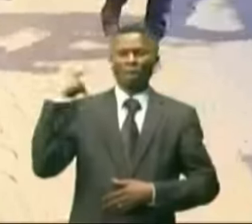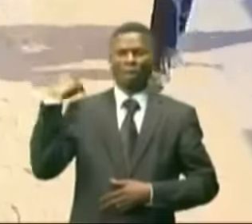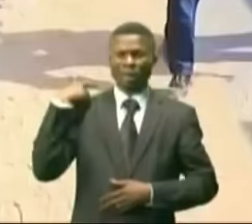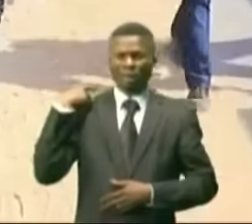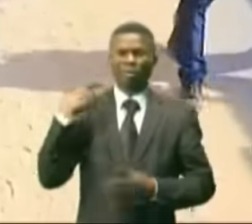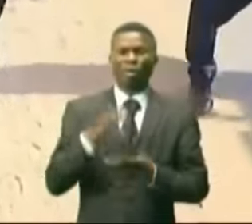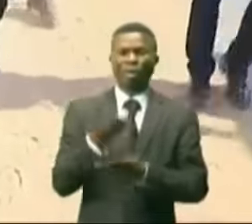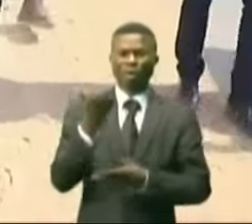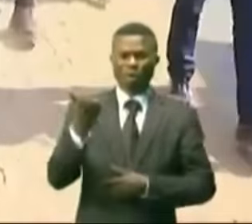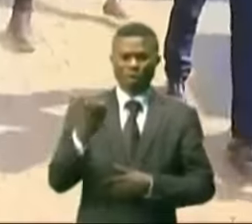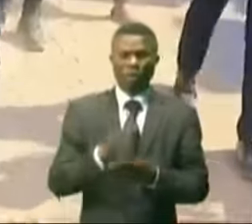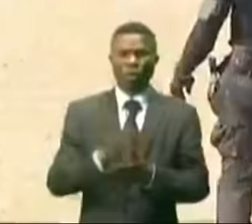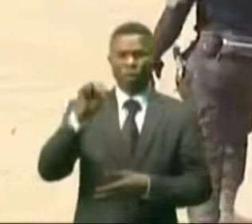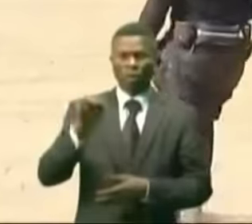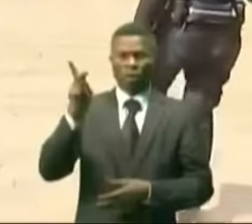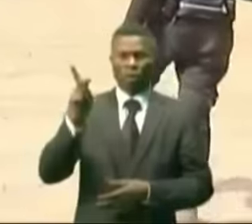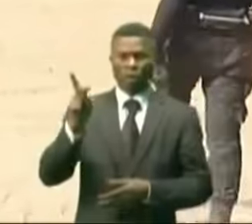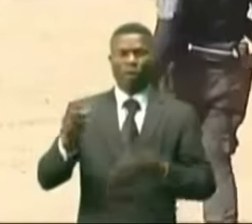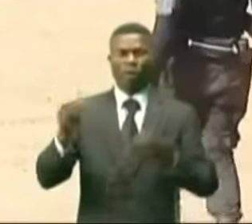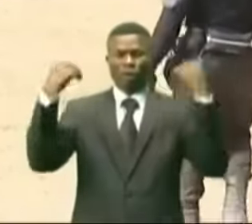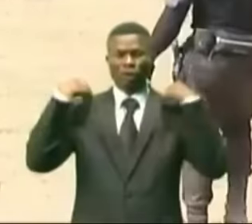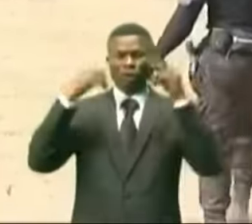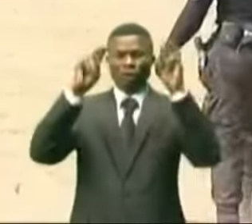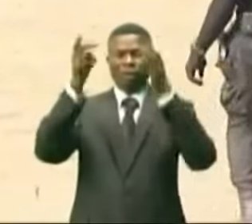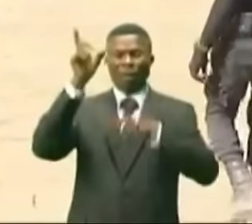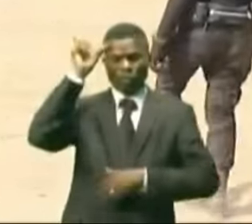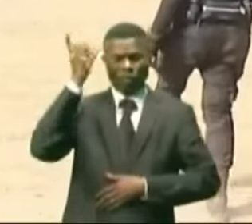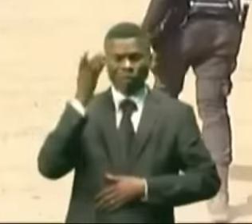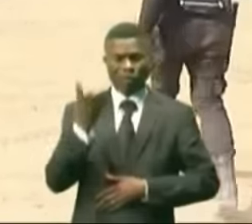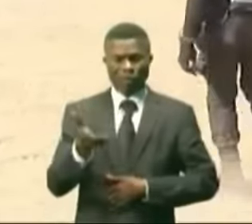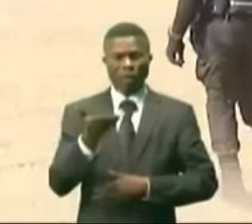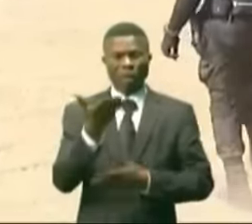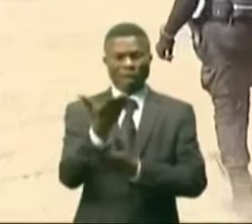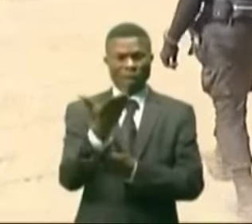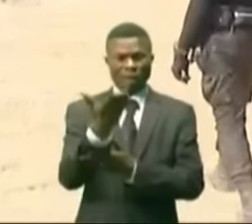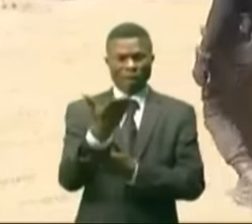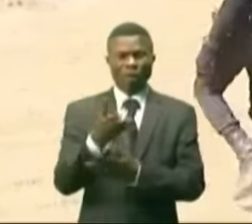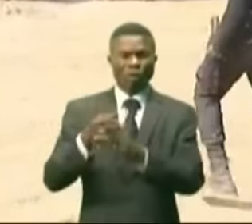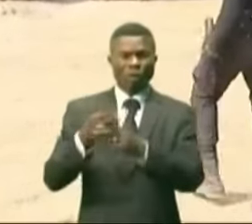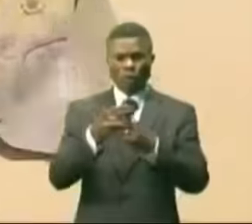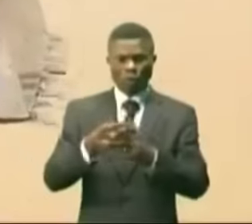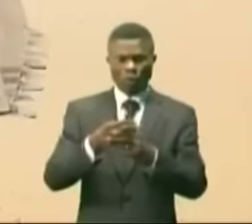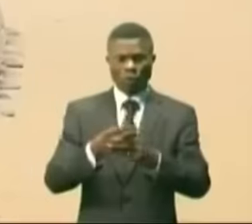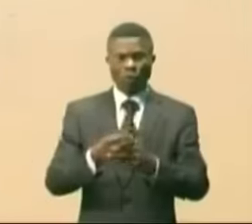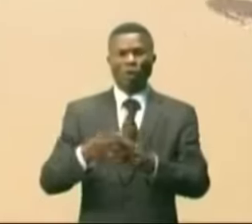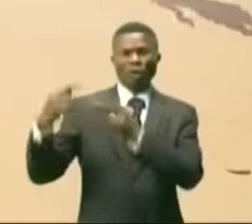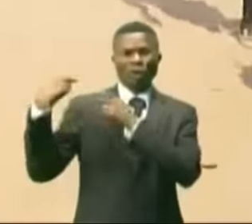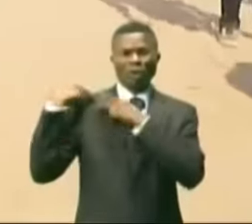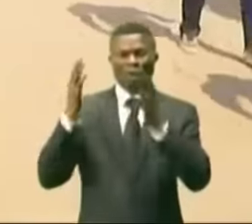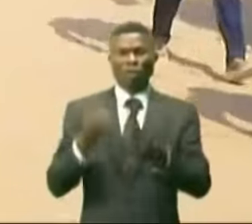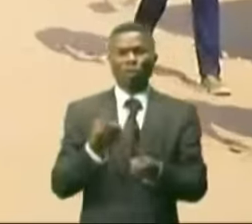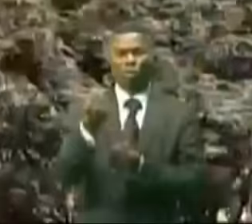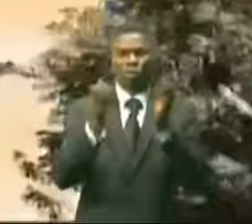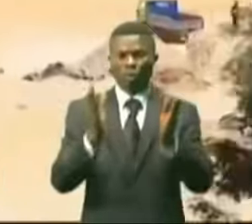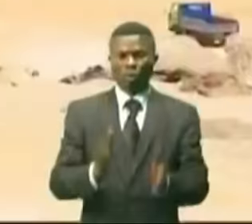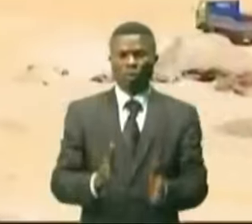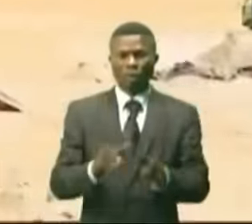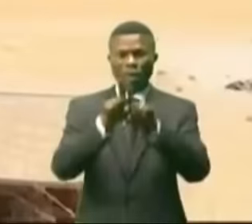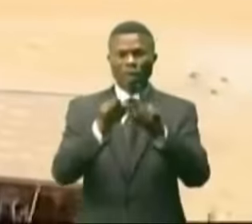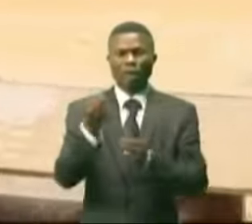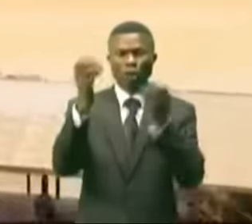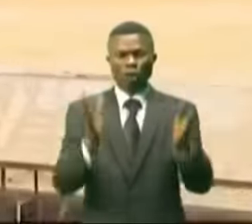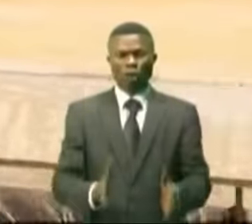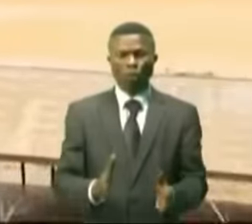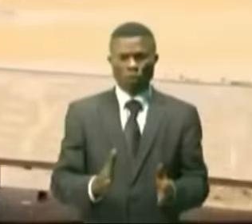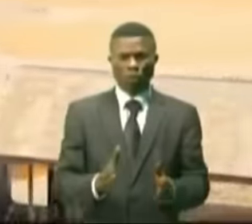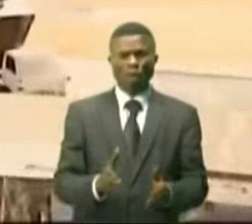Chansa, maire intermédiaire de la ville de Lubumbashi, appelle à la conscience des propriétaires des camions et même des chauffeurs